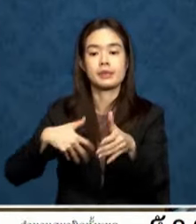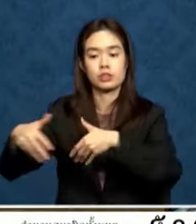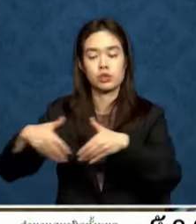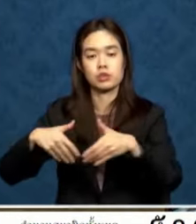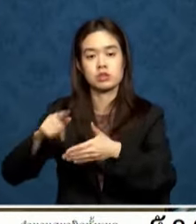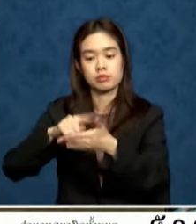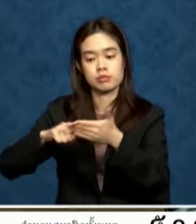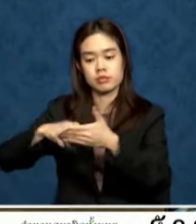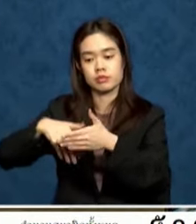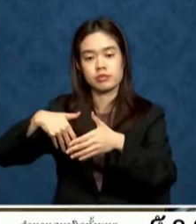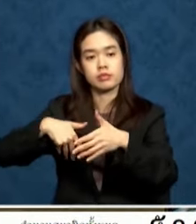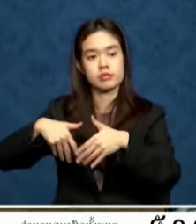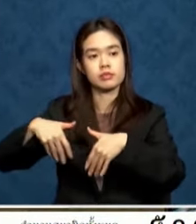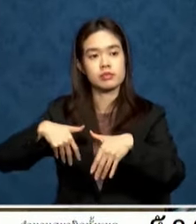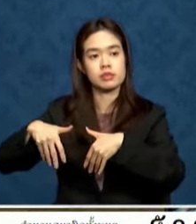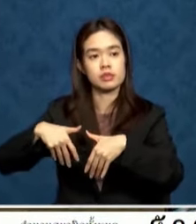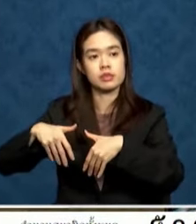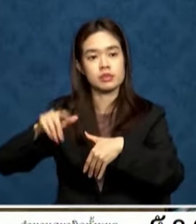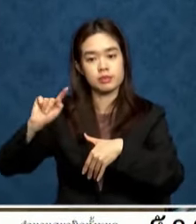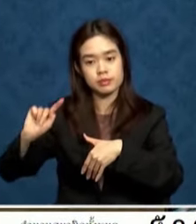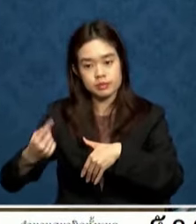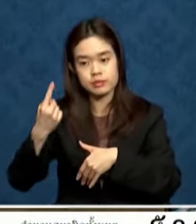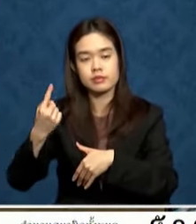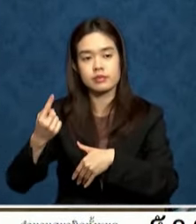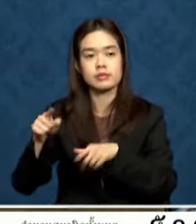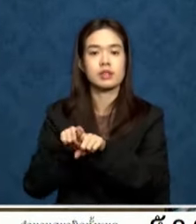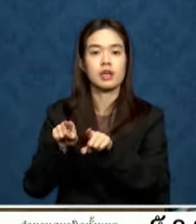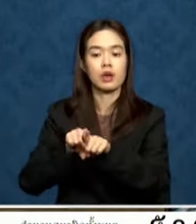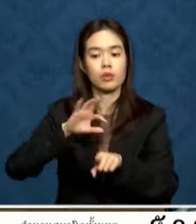กับร่างรัฐธรรมนูญฉบับใหม่อีกครั้งหนึ่ง